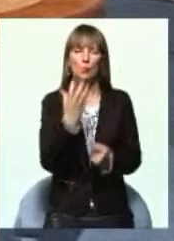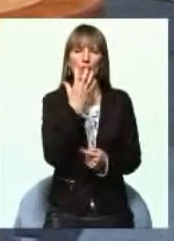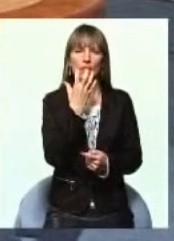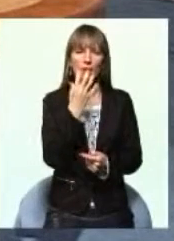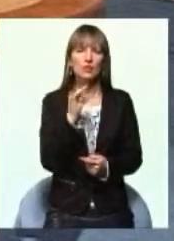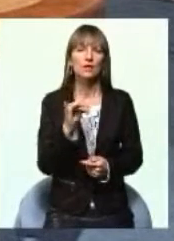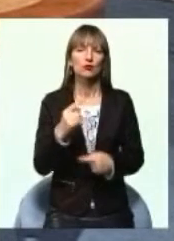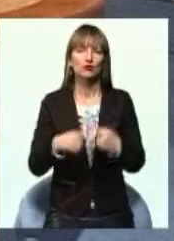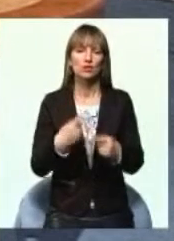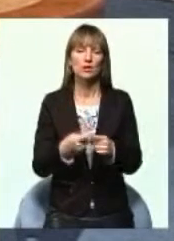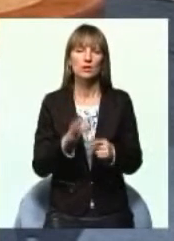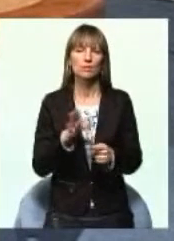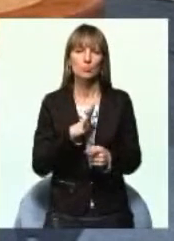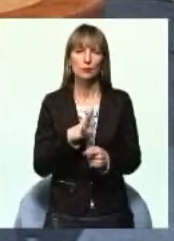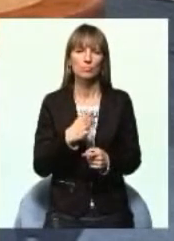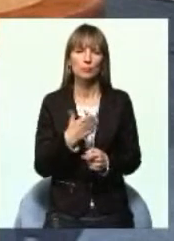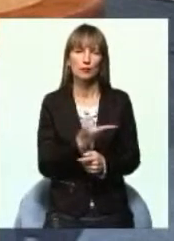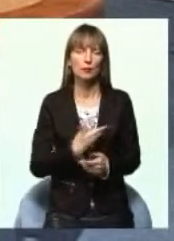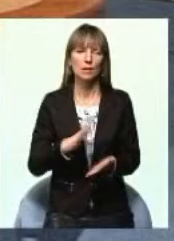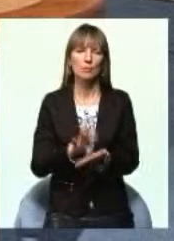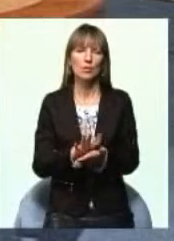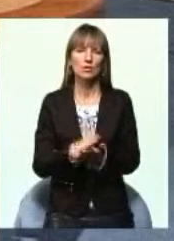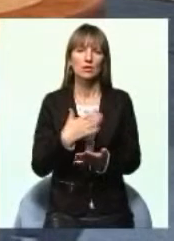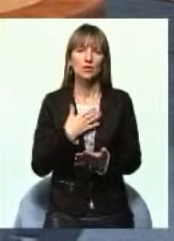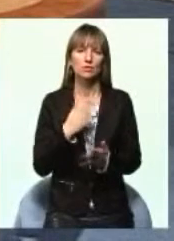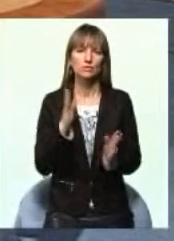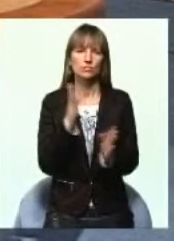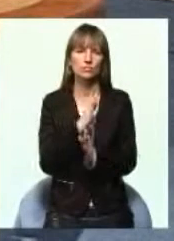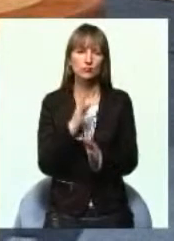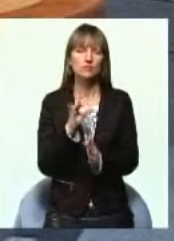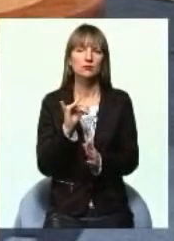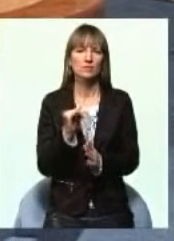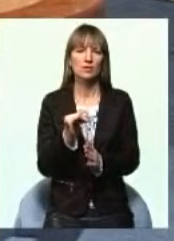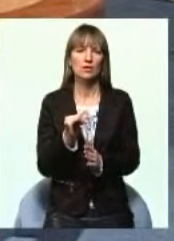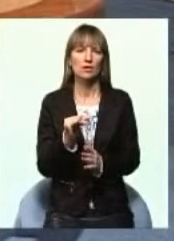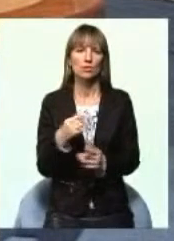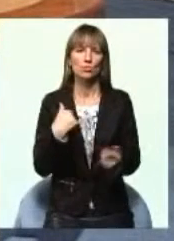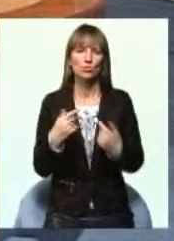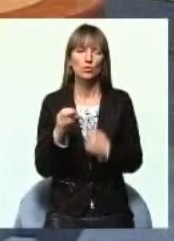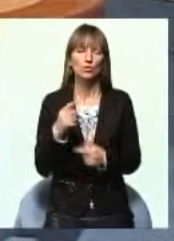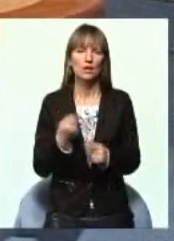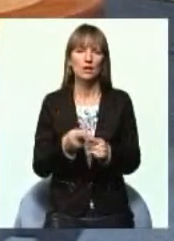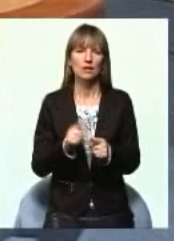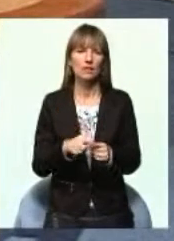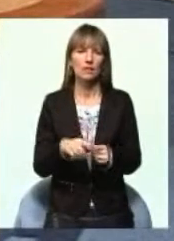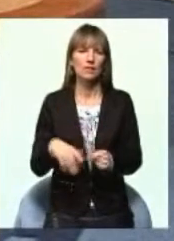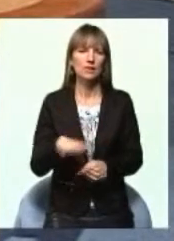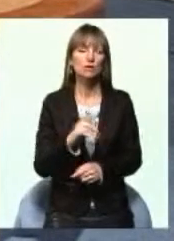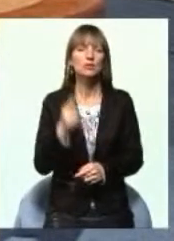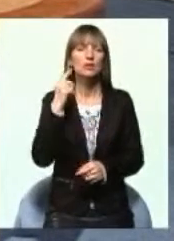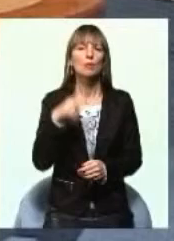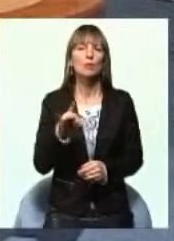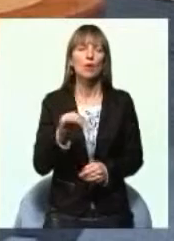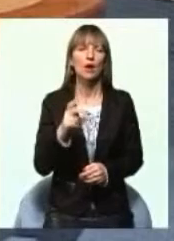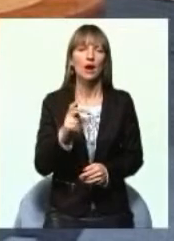можем реально засмечивать нашу экологию, и в результате можем потерпать от этих чинников. А что ты знаешь про экологичный транспорт? Чи